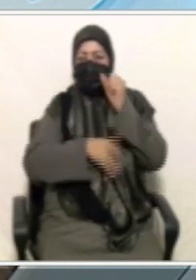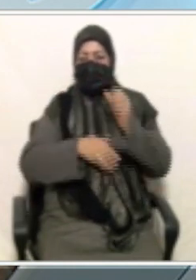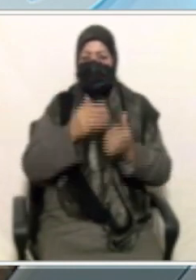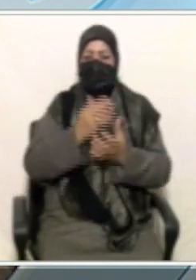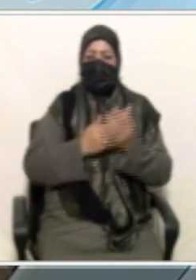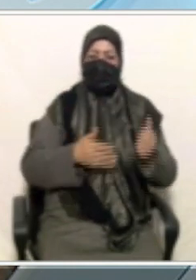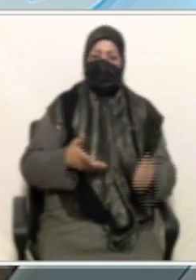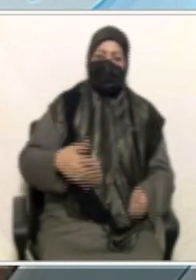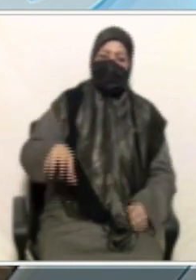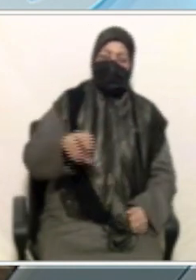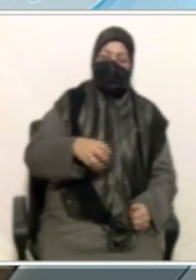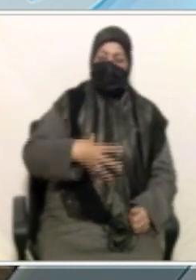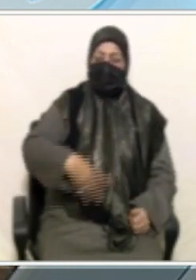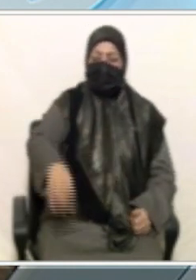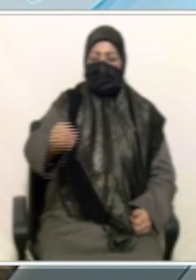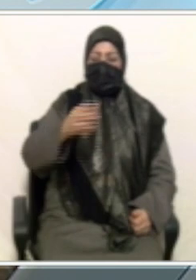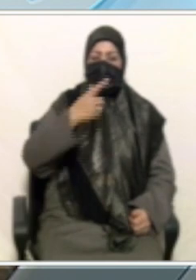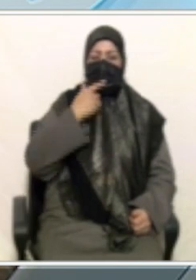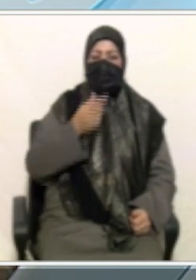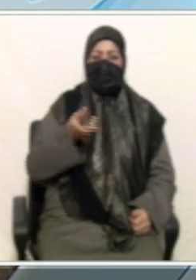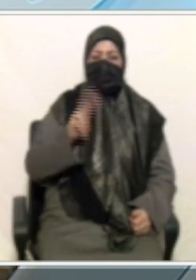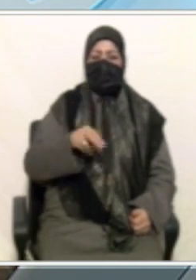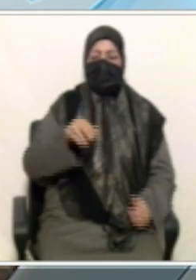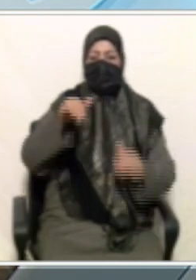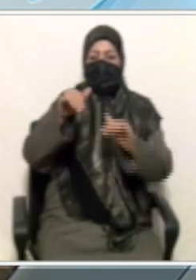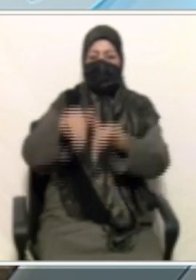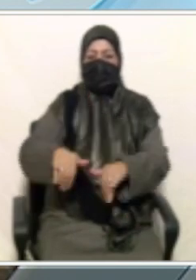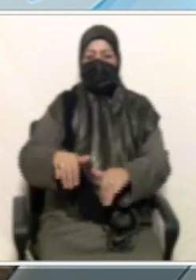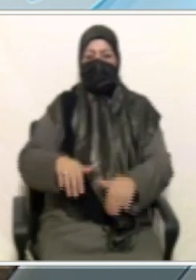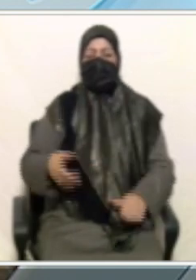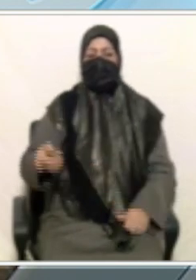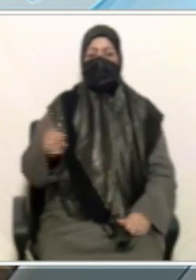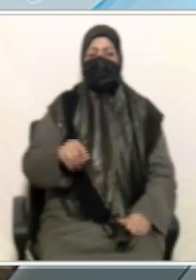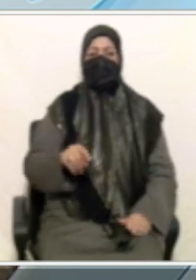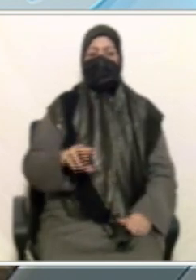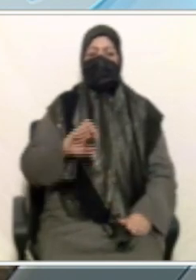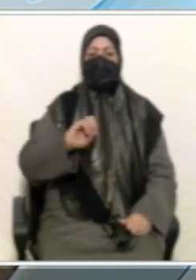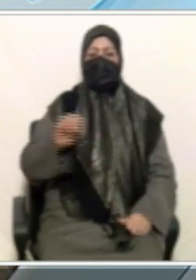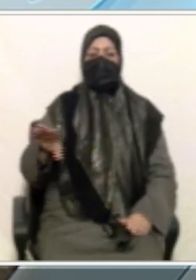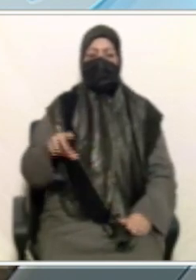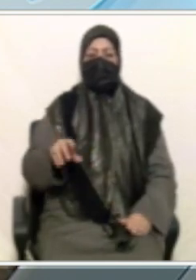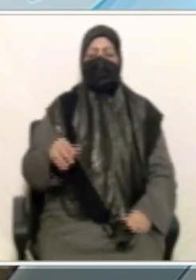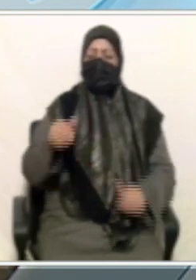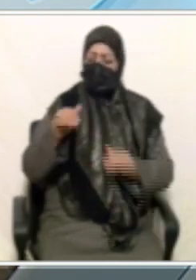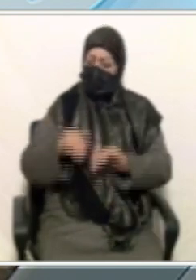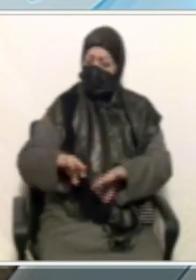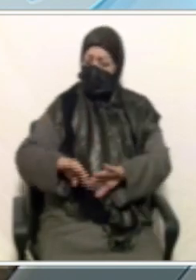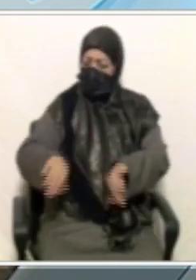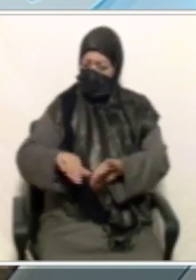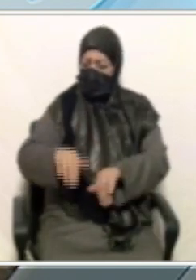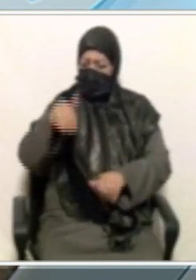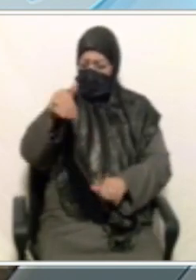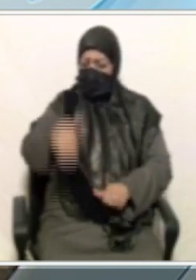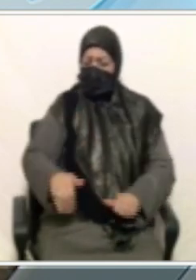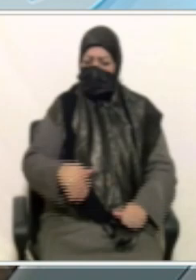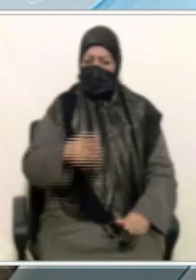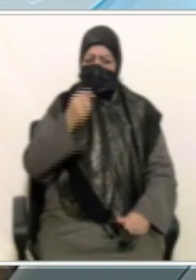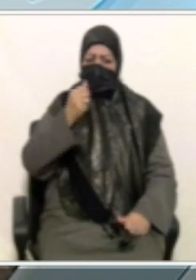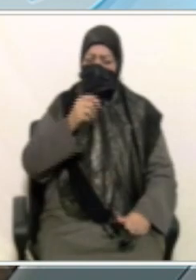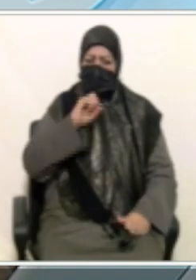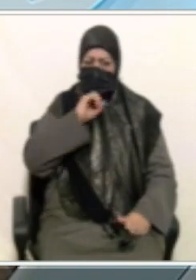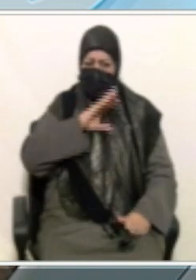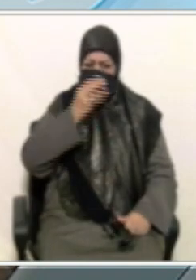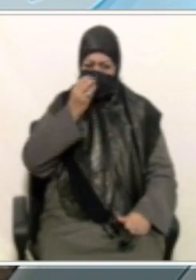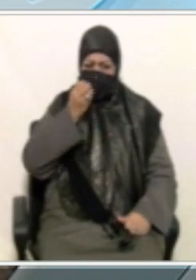يدفن أو يرمى في القمامة؟ لا، هو يدفن أخي الكريم، رميه في القمامة ليس أمرا صالحا،